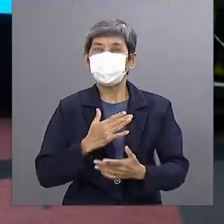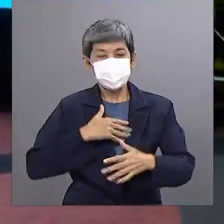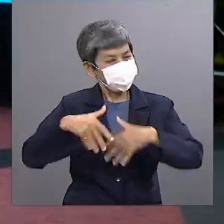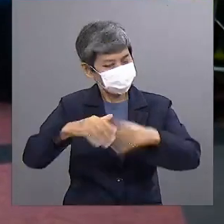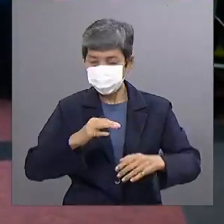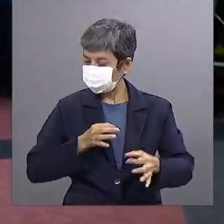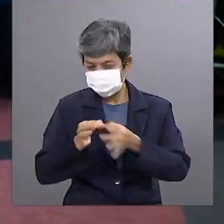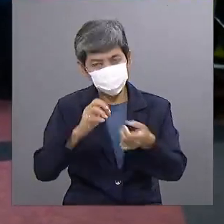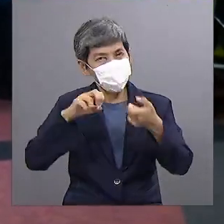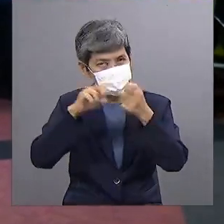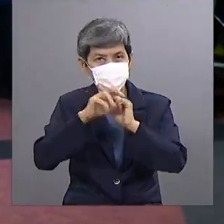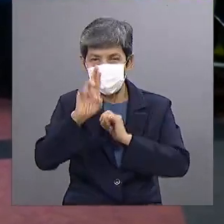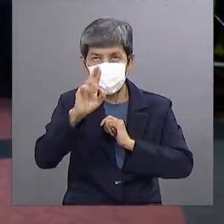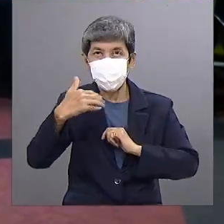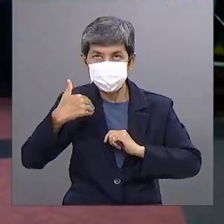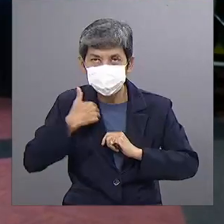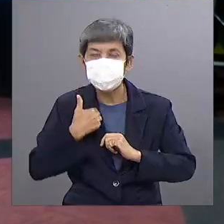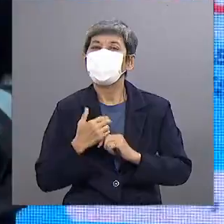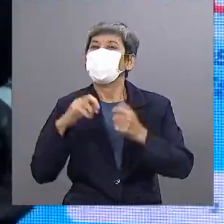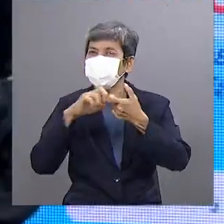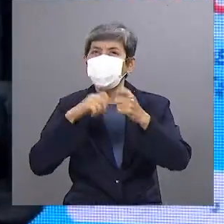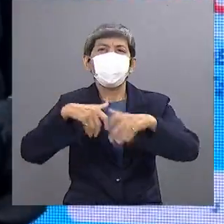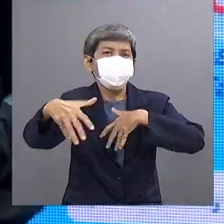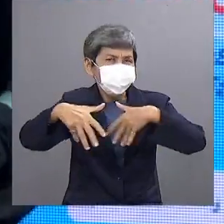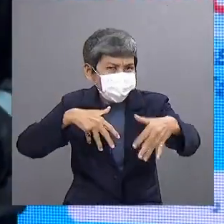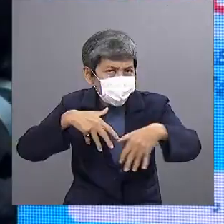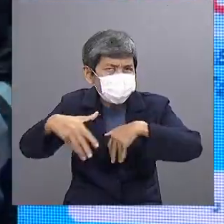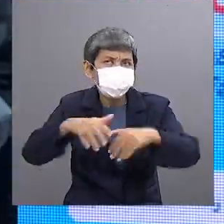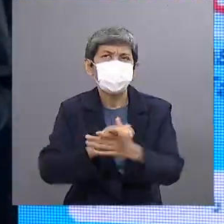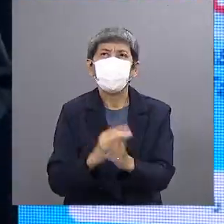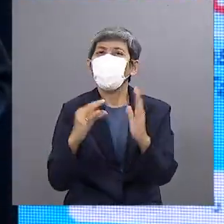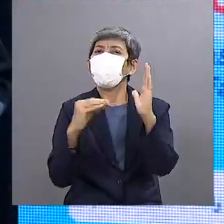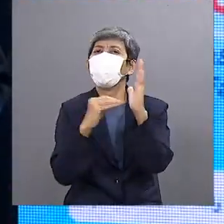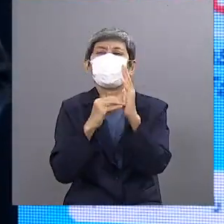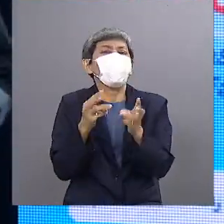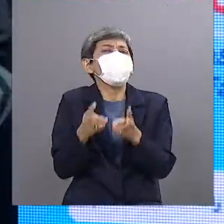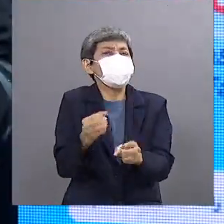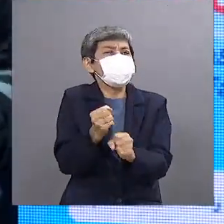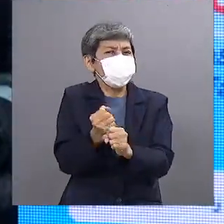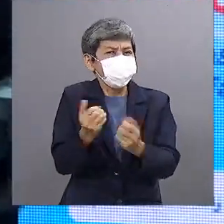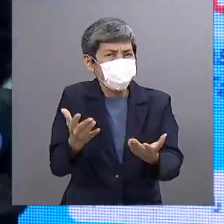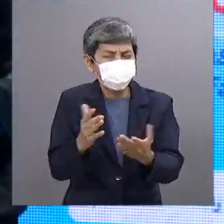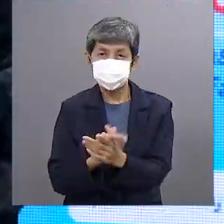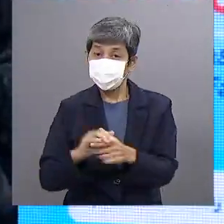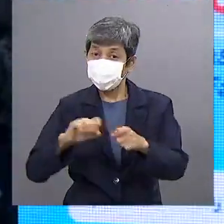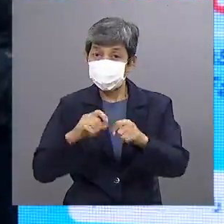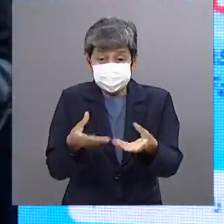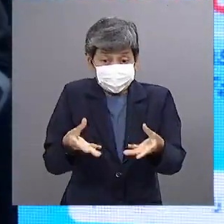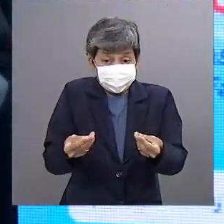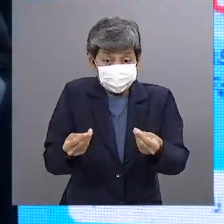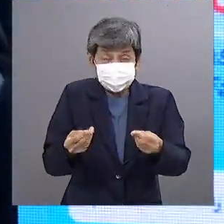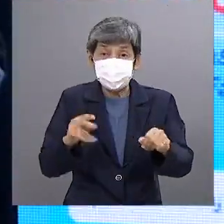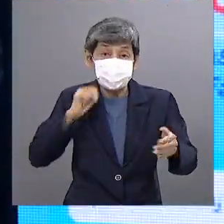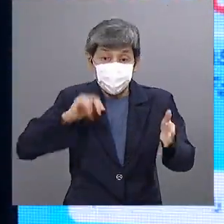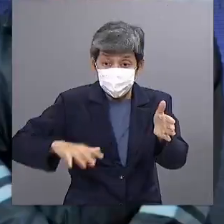บเนี่ยต้องเกิดขึ้นกับประชาชนจำนวนมหาศาลคนในกรุงเทพจะทำอย่างไรจะอยู่บนแผ่นดินซึ่งกำลังจมน้ำห